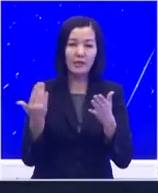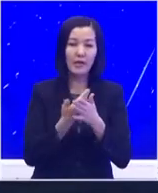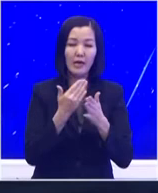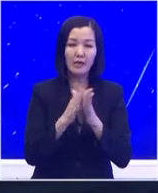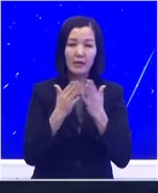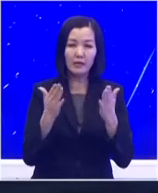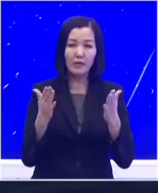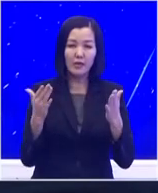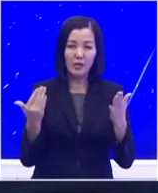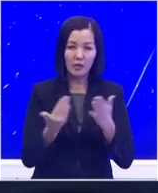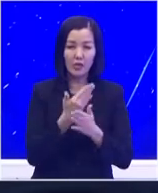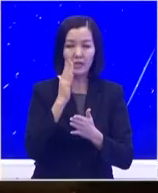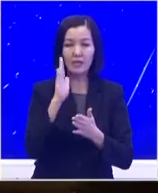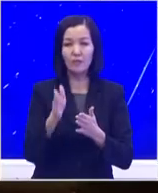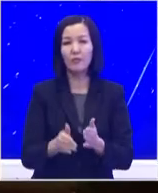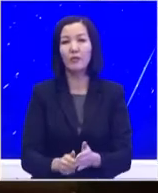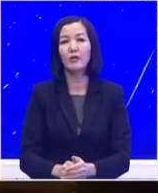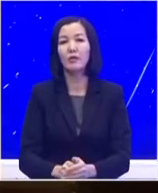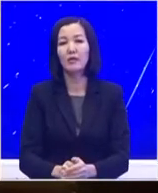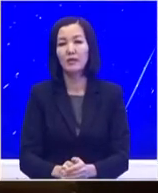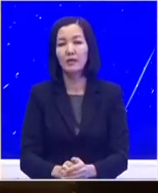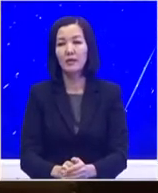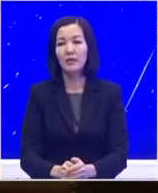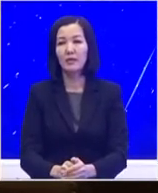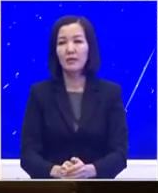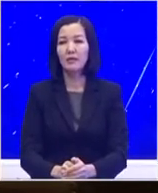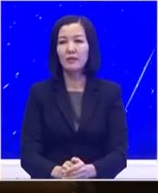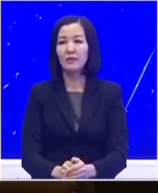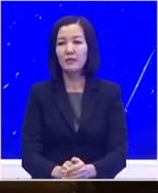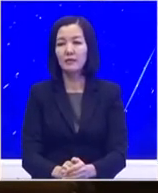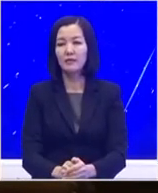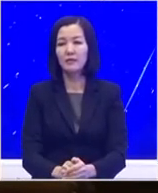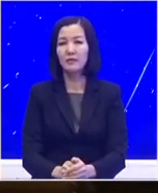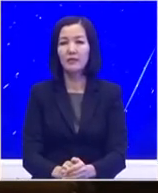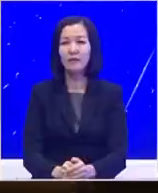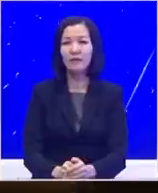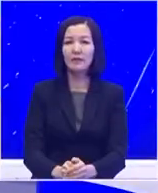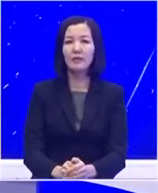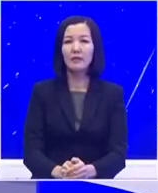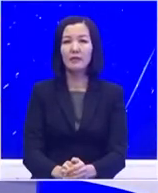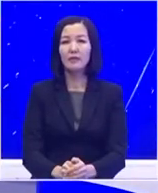қолға алынбақ. Әмина Құдайберген, Аманжол Жүнкешев, Жетісу арнасы, Алматы.